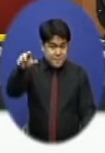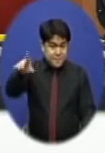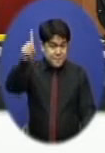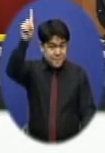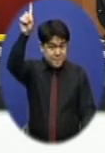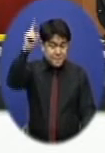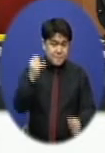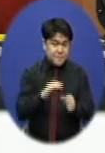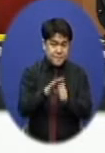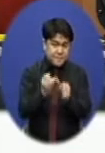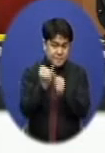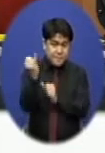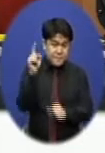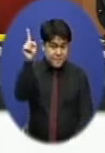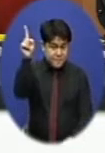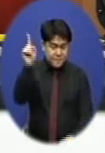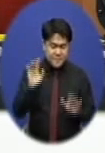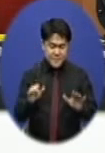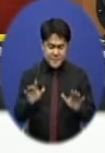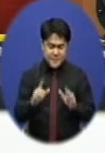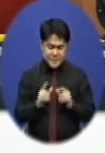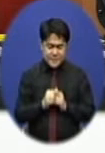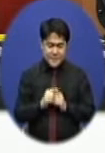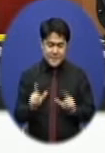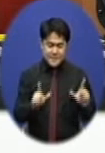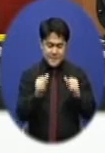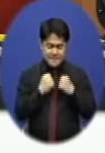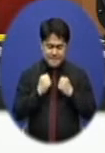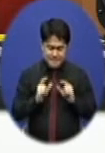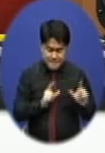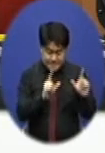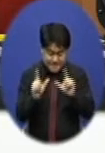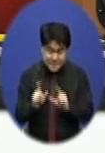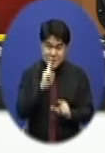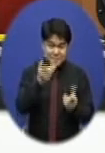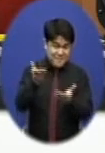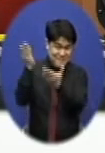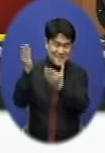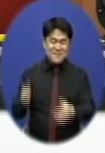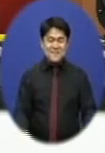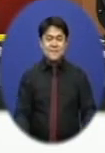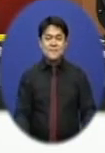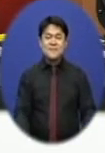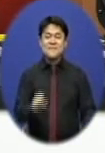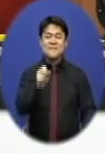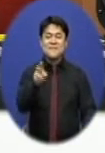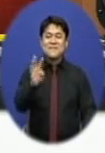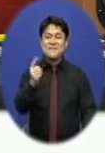사랑하는 아내에게 열심히 살고 있다고 한 말씀 하세요, 우리 아버님. 예,